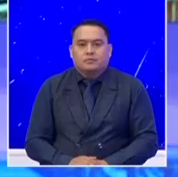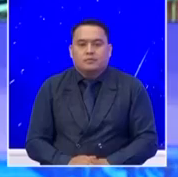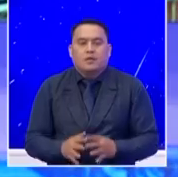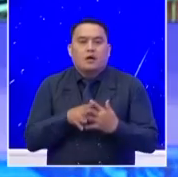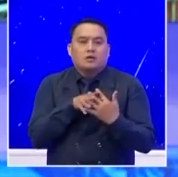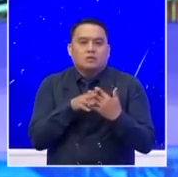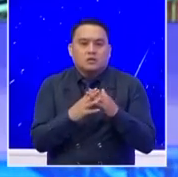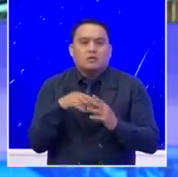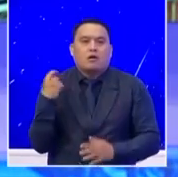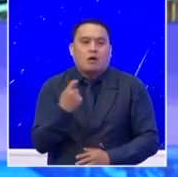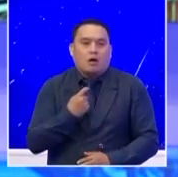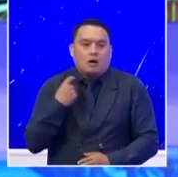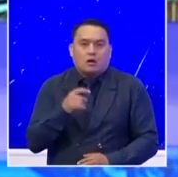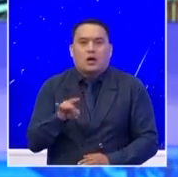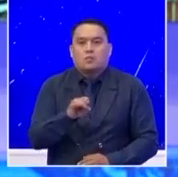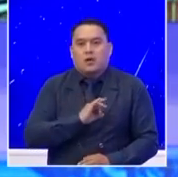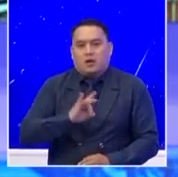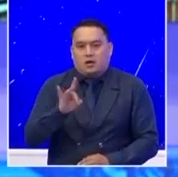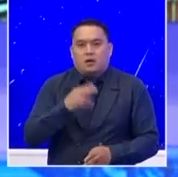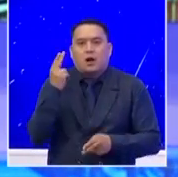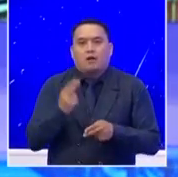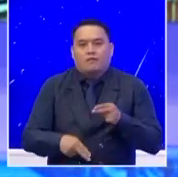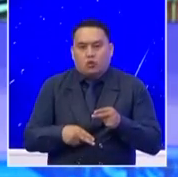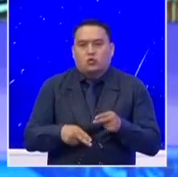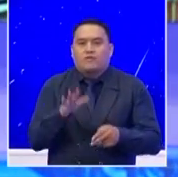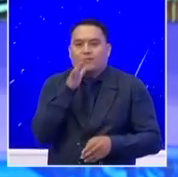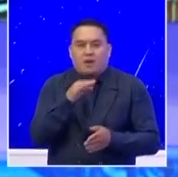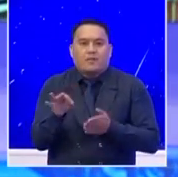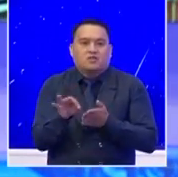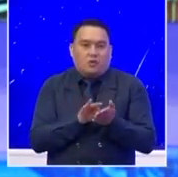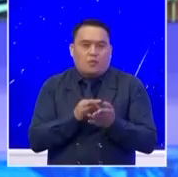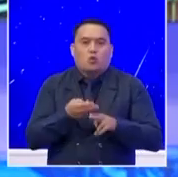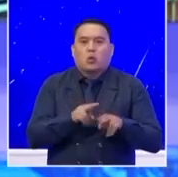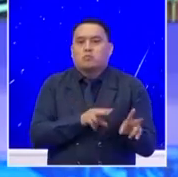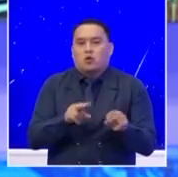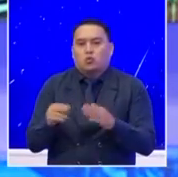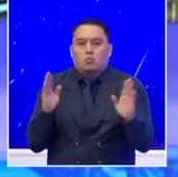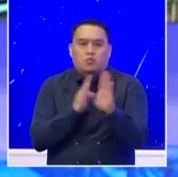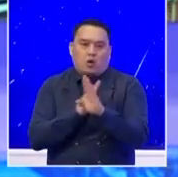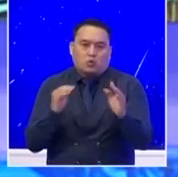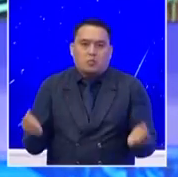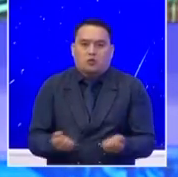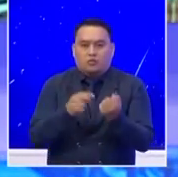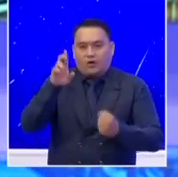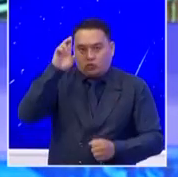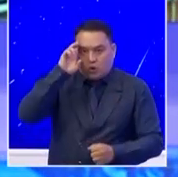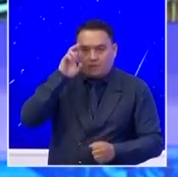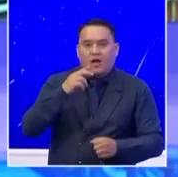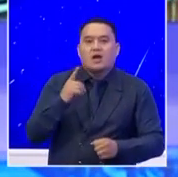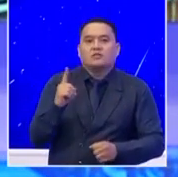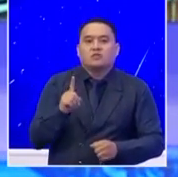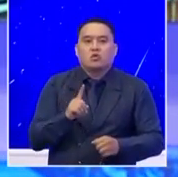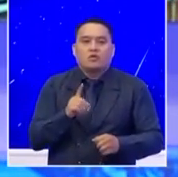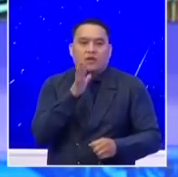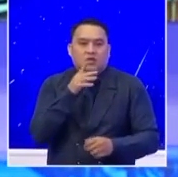Аграрии Райымбекского района завершают пассивные работы в намеченные сроки. Этому поспособствовали благоприятная погода и поддержка государства. В